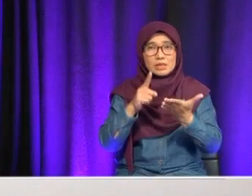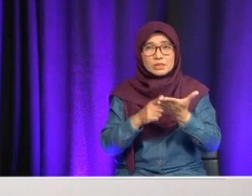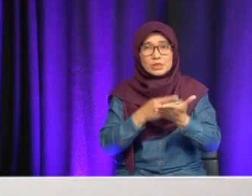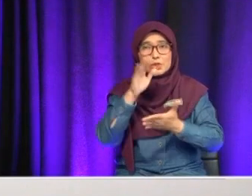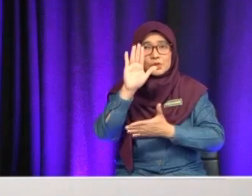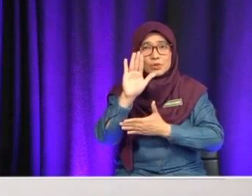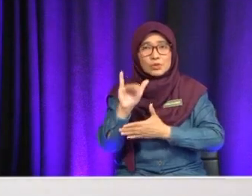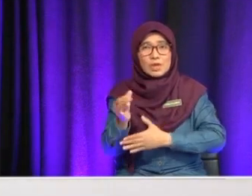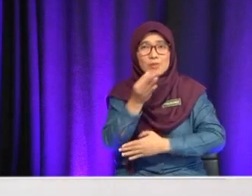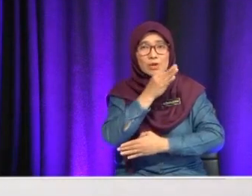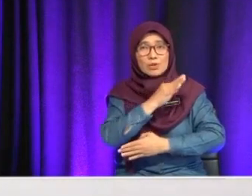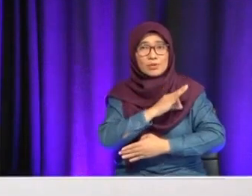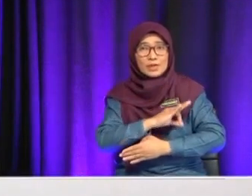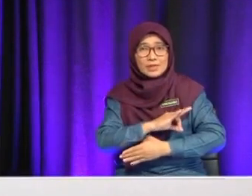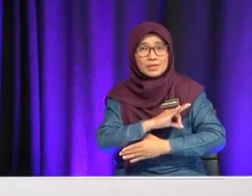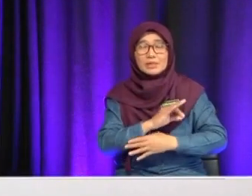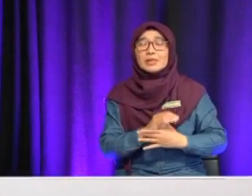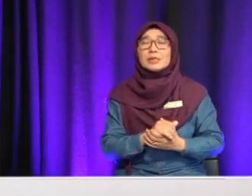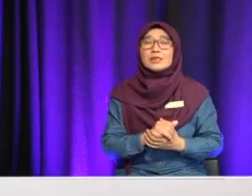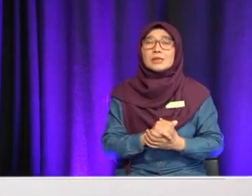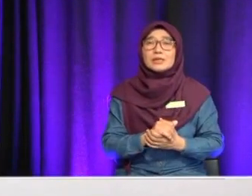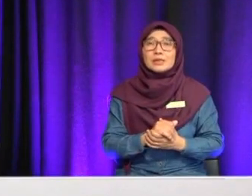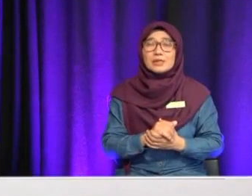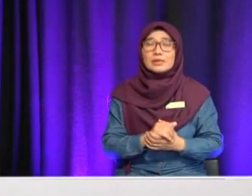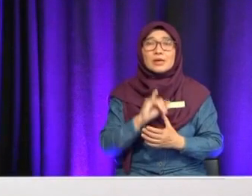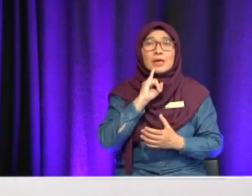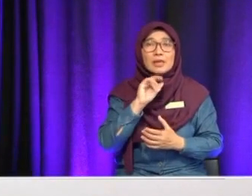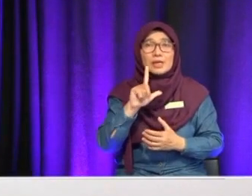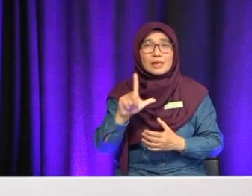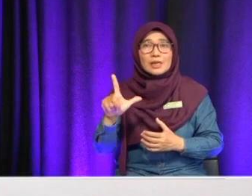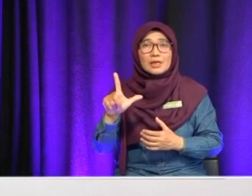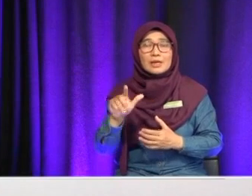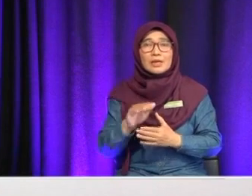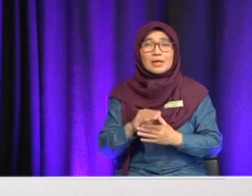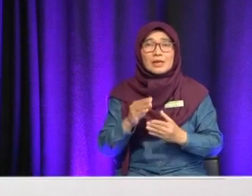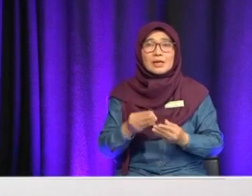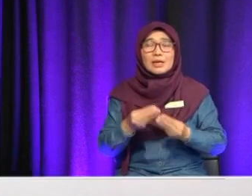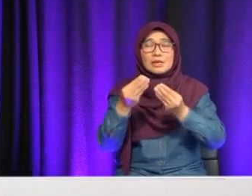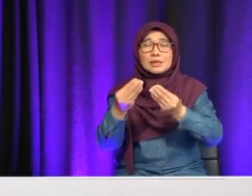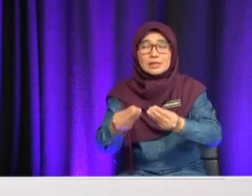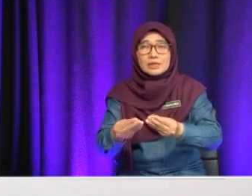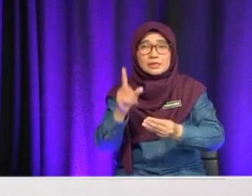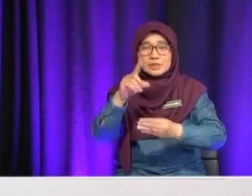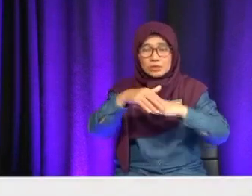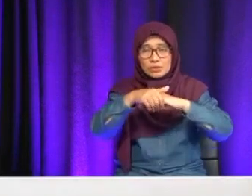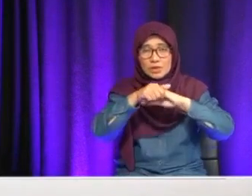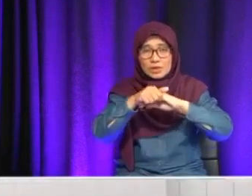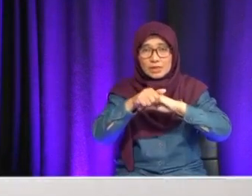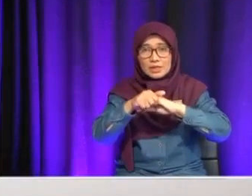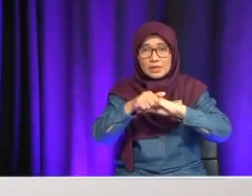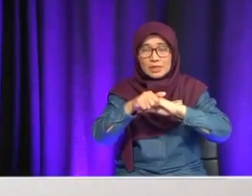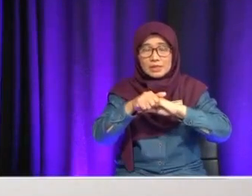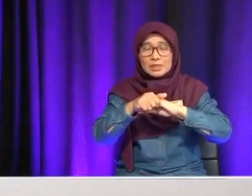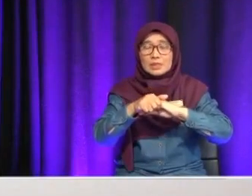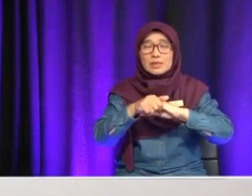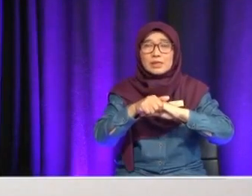bayaran tertentu. Okey, sewa ialah menyerahkan suatu akad. Okey, tadi